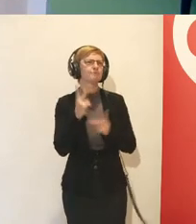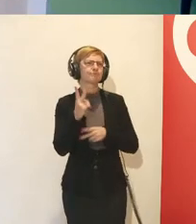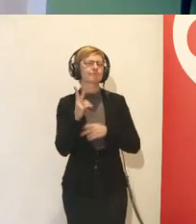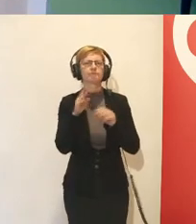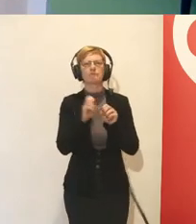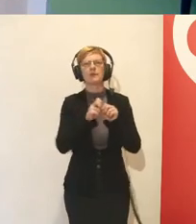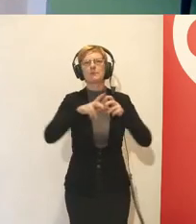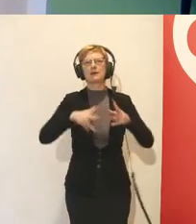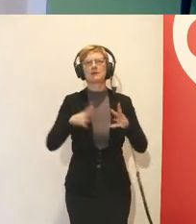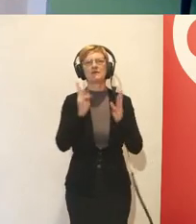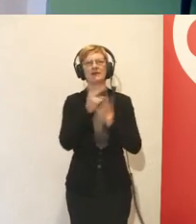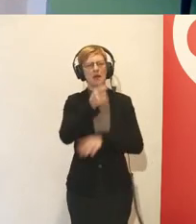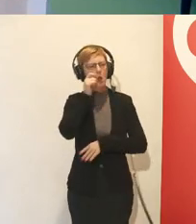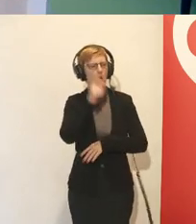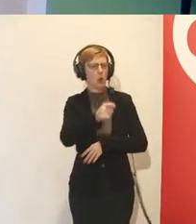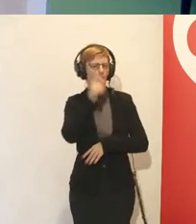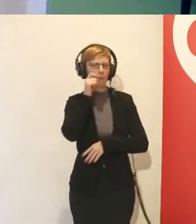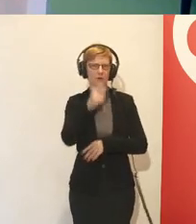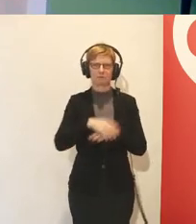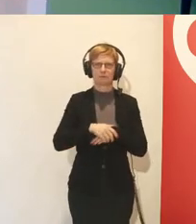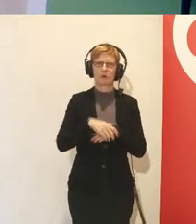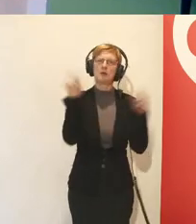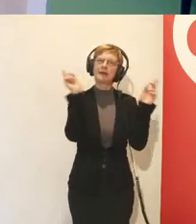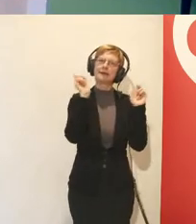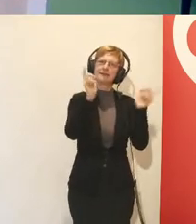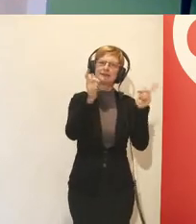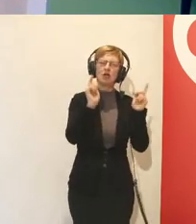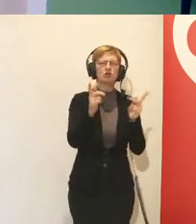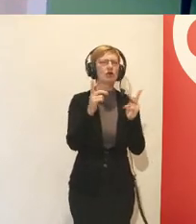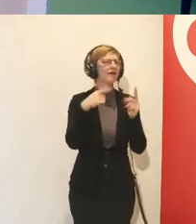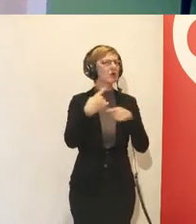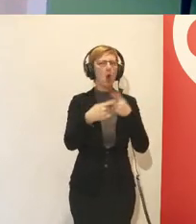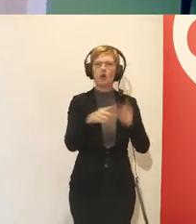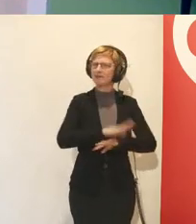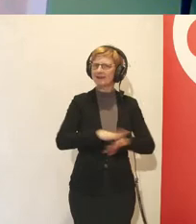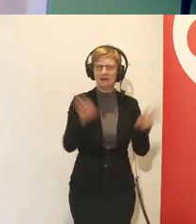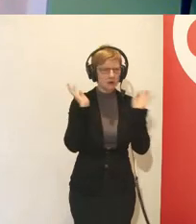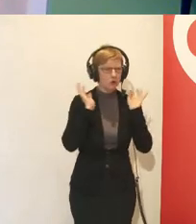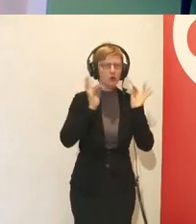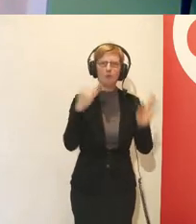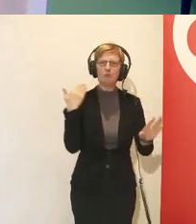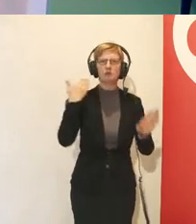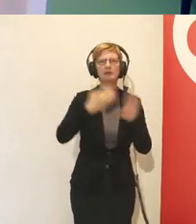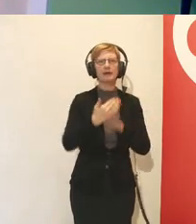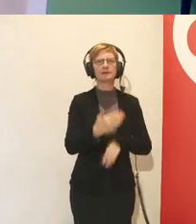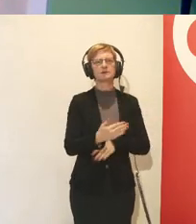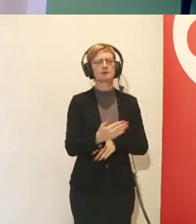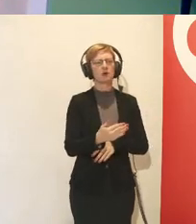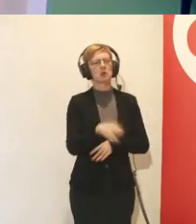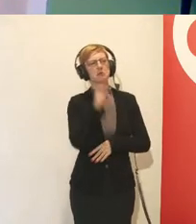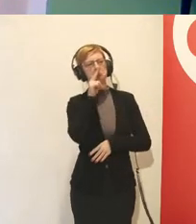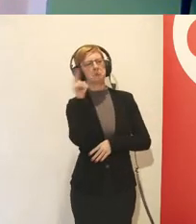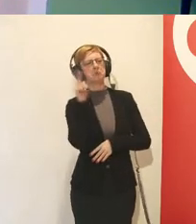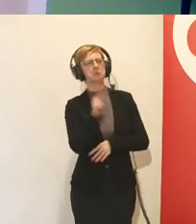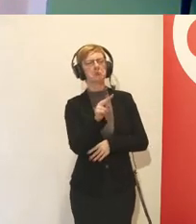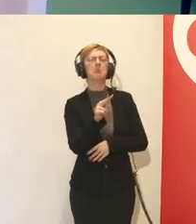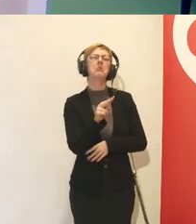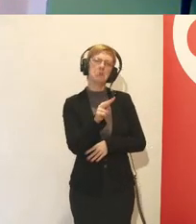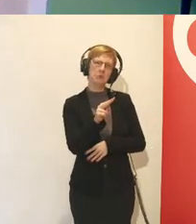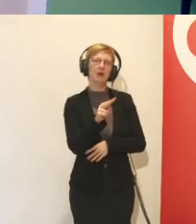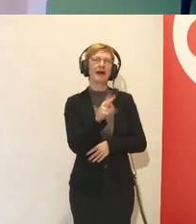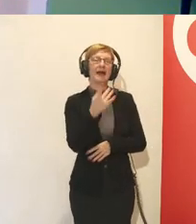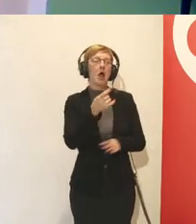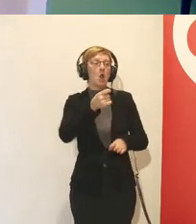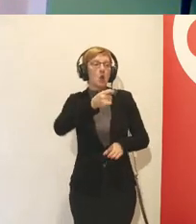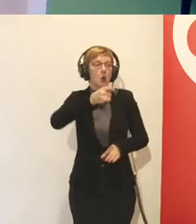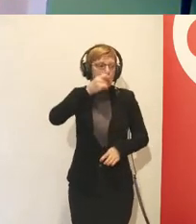zeigt was in der gesellschaft nicht funktioniert insgesamt nicht nur in bezug auf den verschwörungs glauben theoretisch macht es auch sinn anzunehmen dass